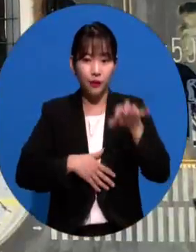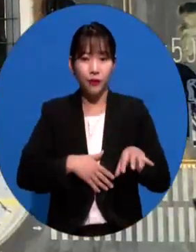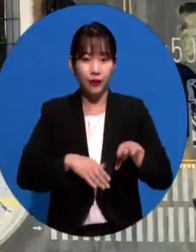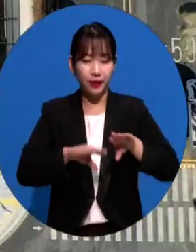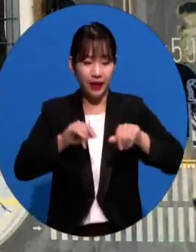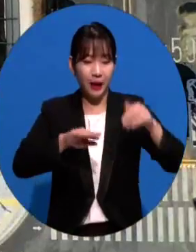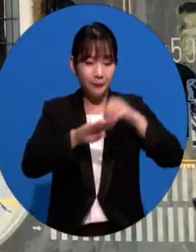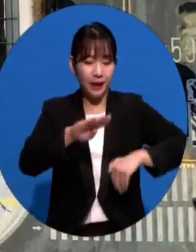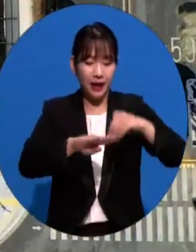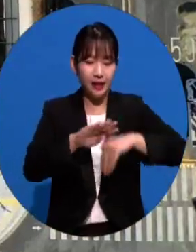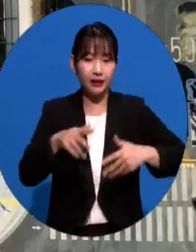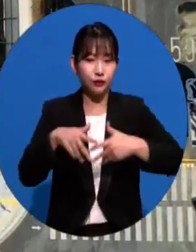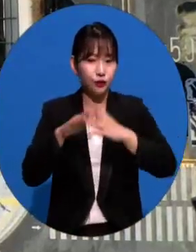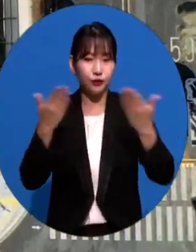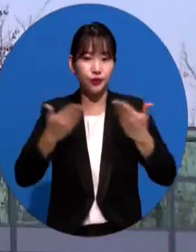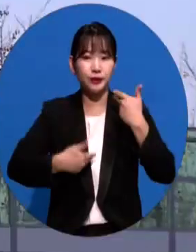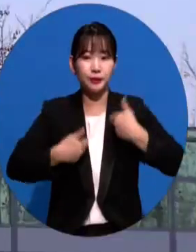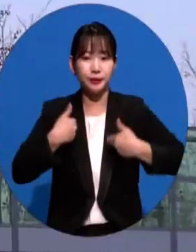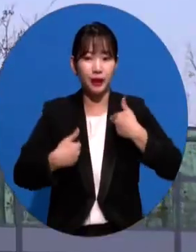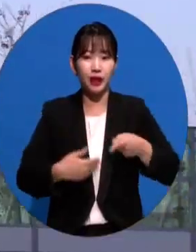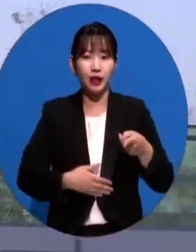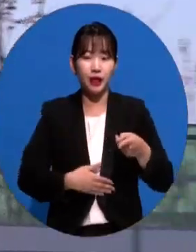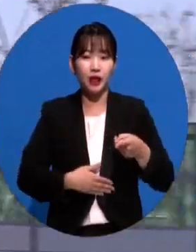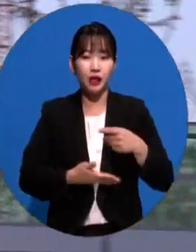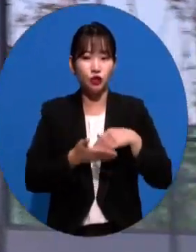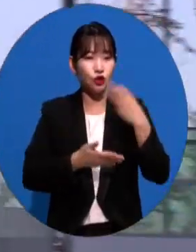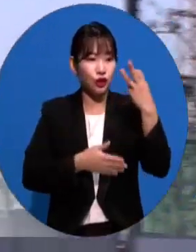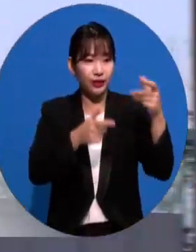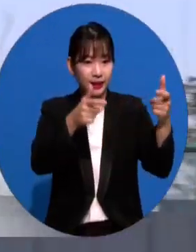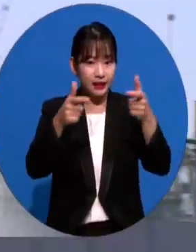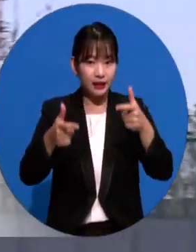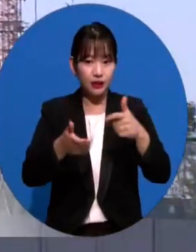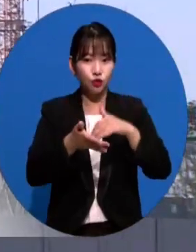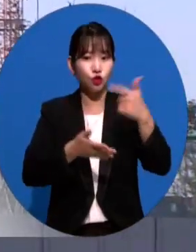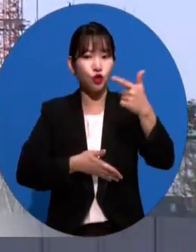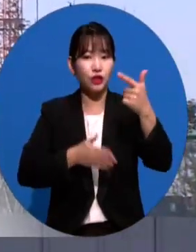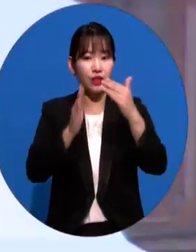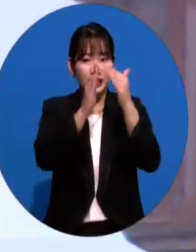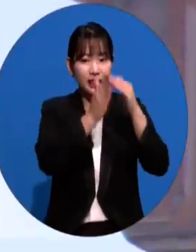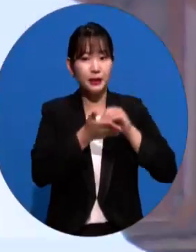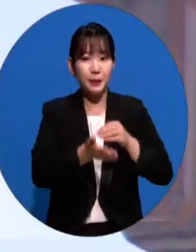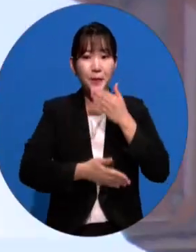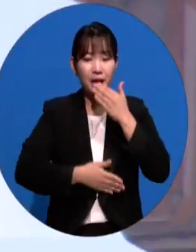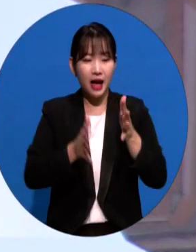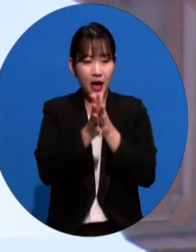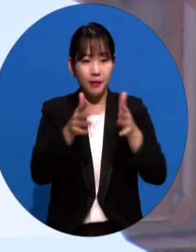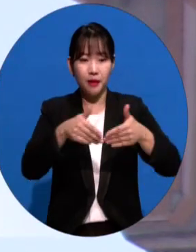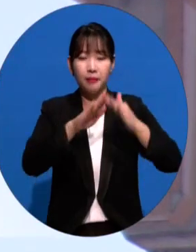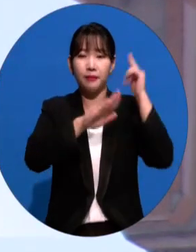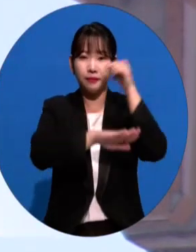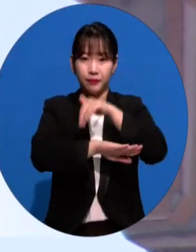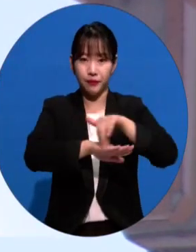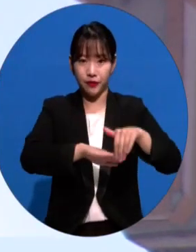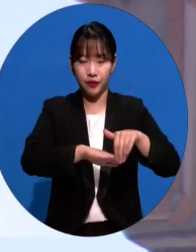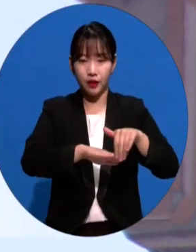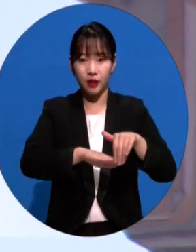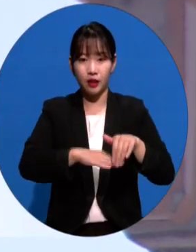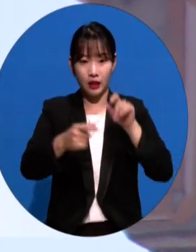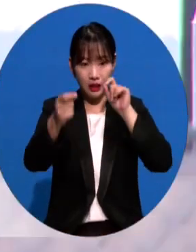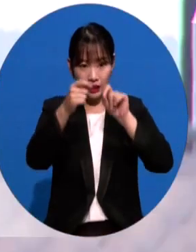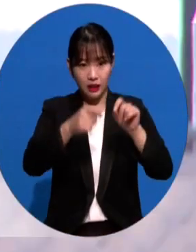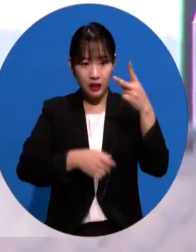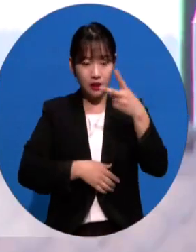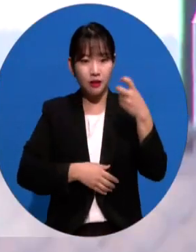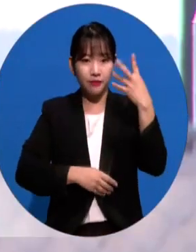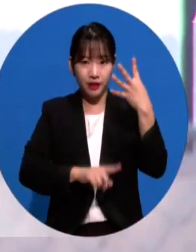기초 터파기와 건축공사가 한 차입니다 13개 단지 6000여 세대 규모의 아파트가 지어질 예정인데 오는